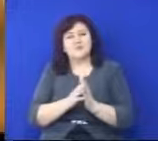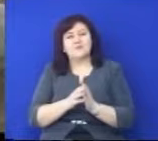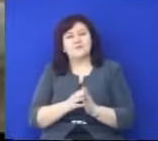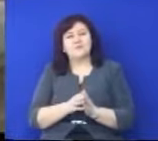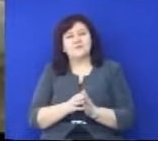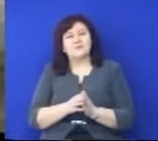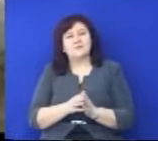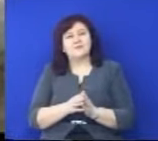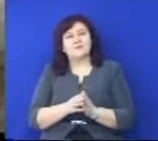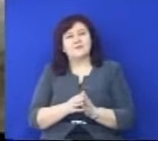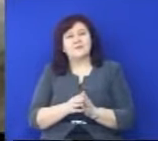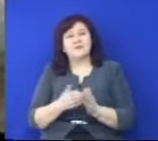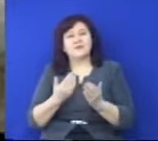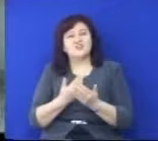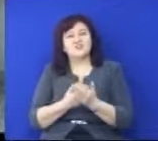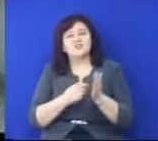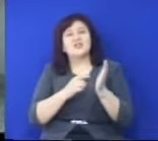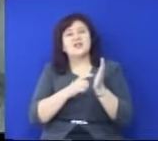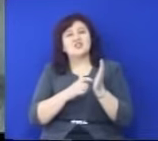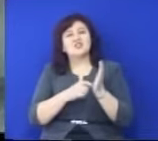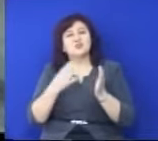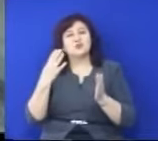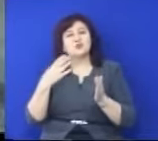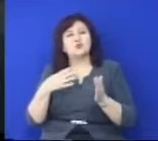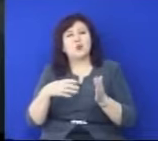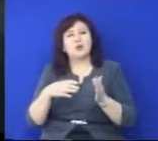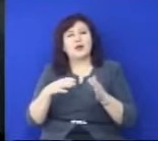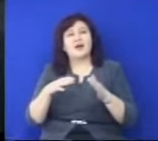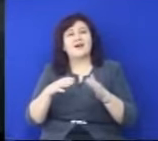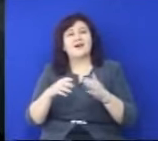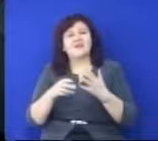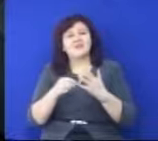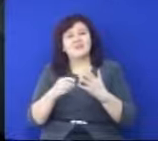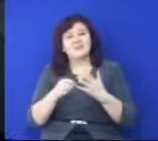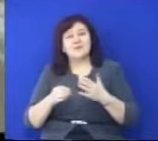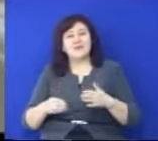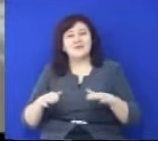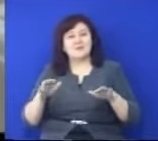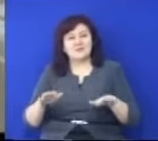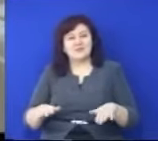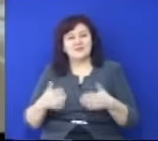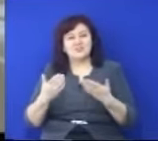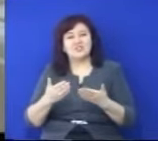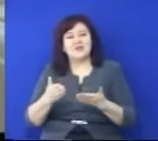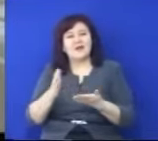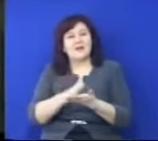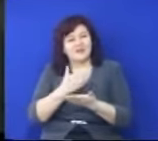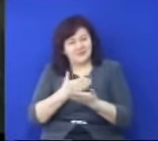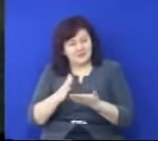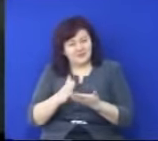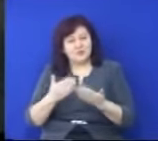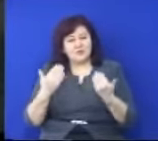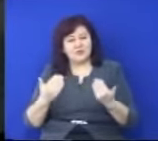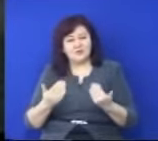алмасқа? Қазірде 644 жер телімі рәсімделу үстінде. Құрылыс жұмыстарымен 4 мердігер ұйым айналысуда. Олар